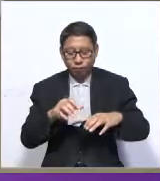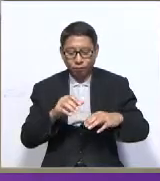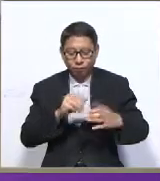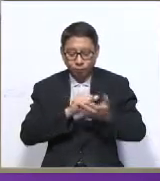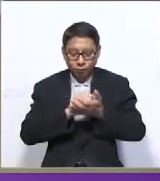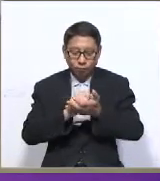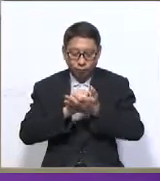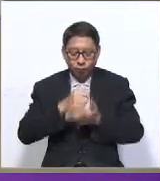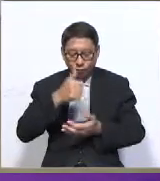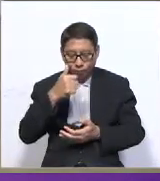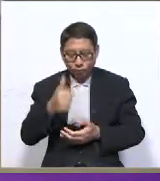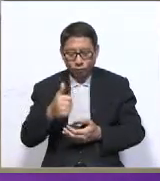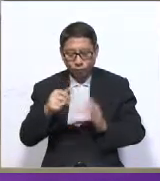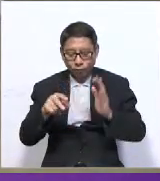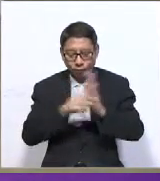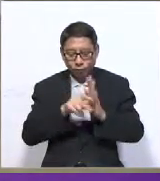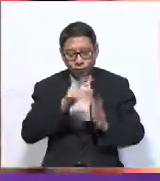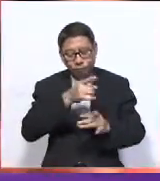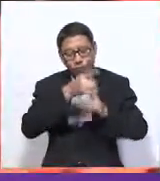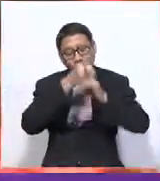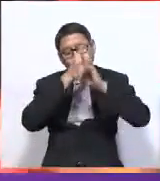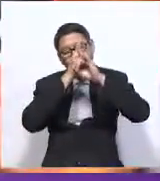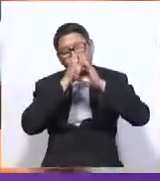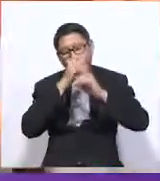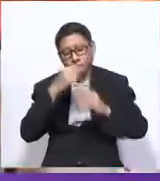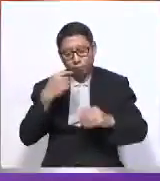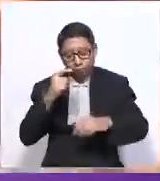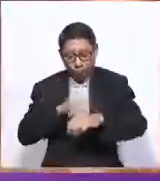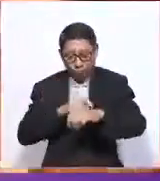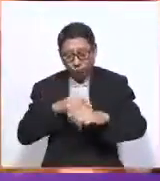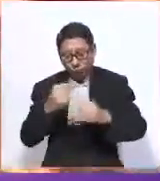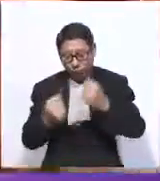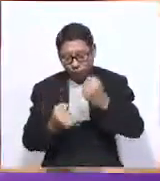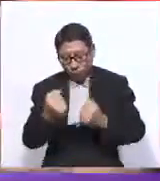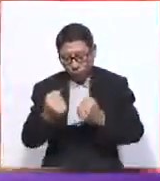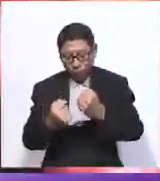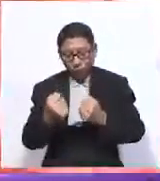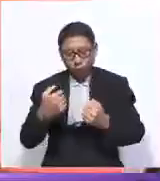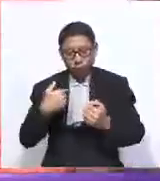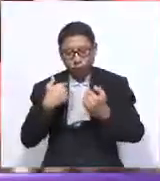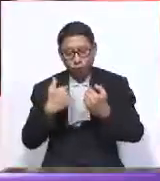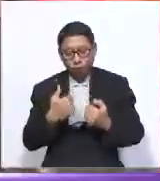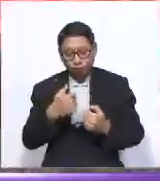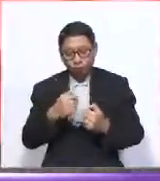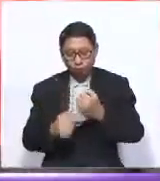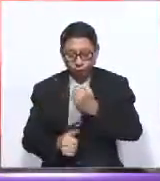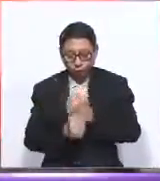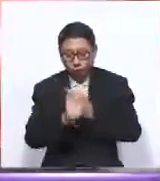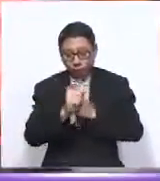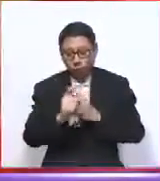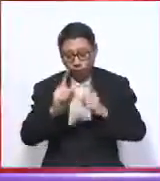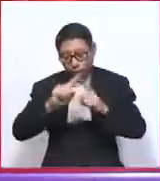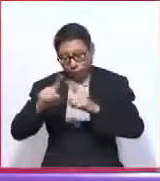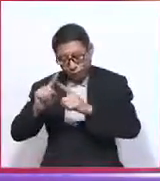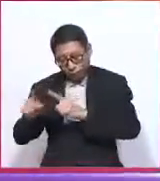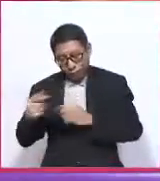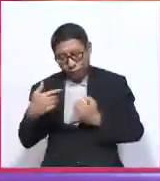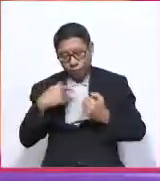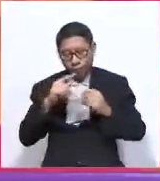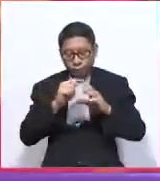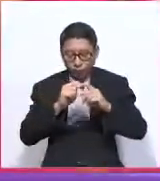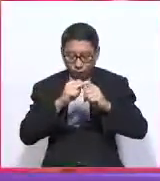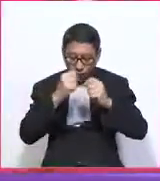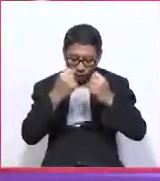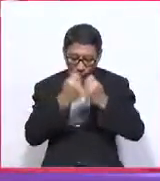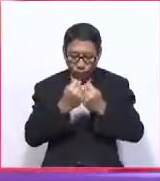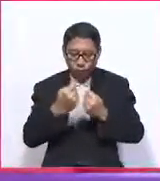การบริการให้ดีนะคะห้ามดื่มเหล้าขณะขับรถ ในส่วนของเนาะเป็นความปลอดภัยนะคะส่วนตำ